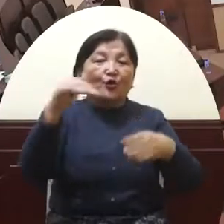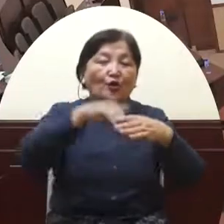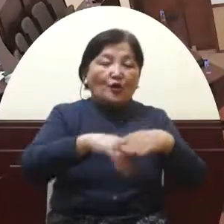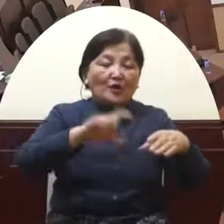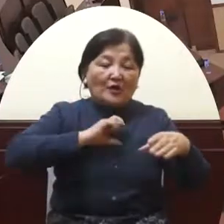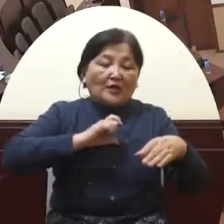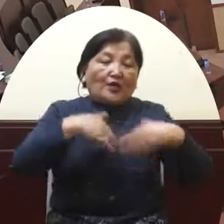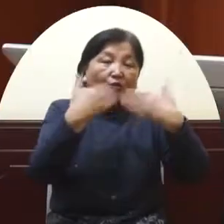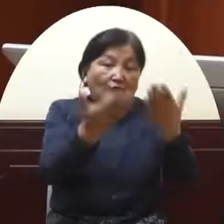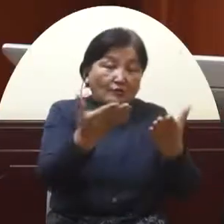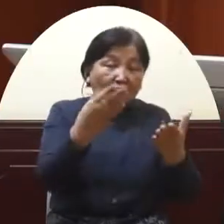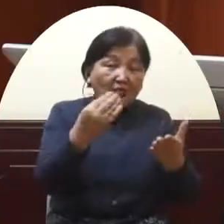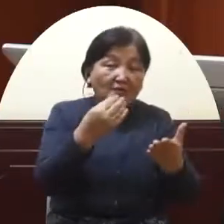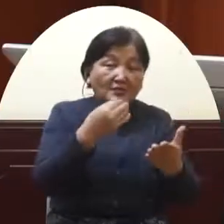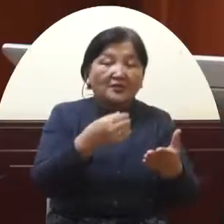Тэгээ эн чи өөр